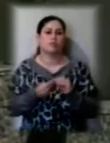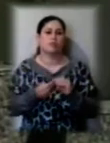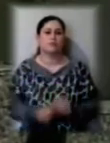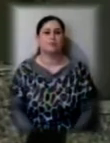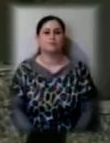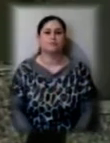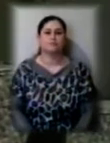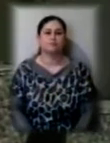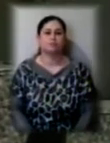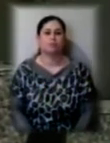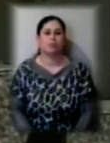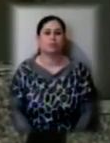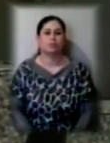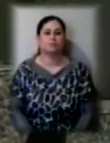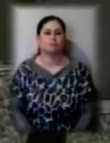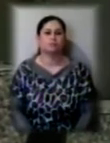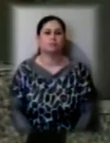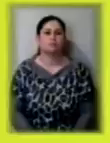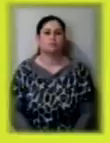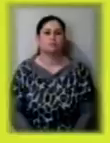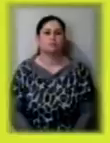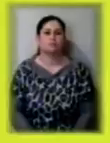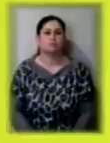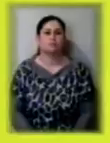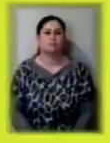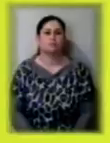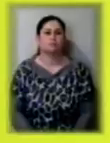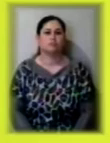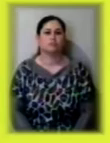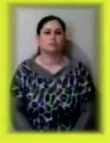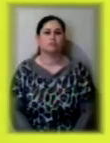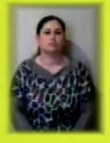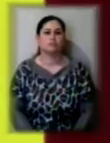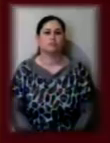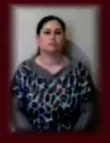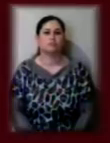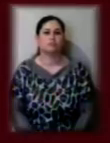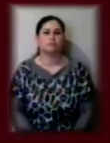Владислав Купрієв. Новини на Суспільному. Херсон.